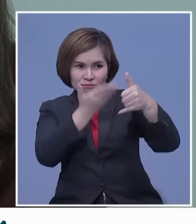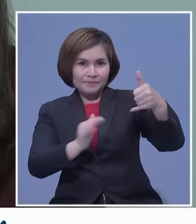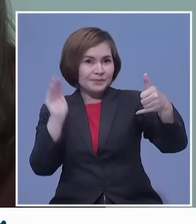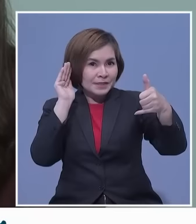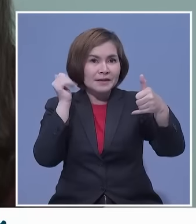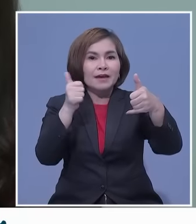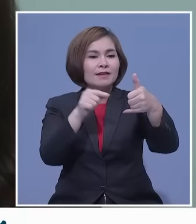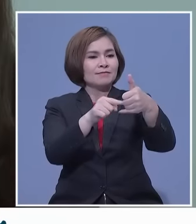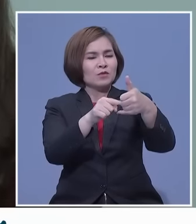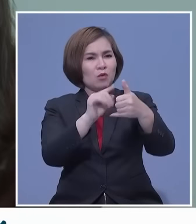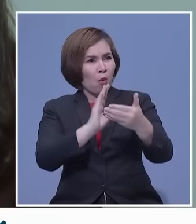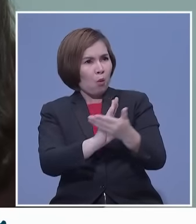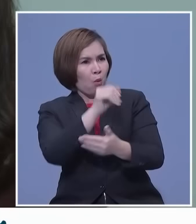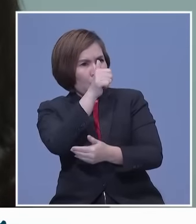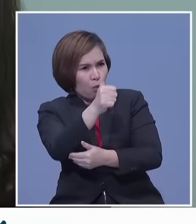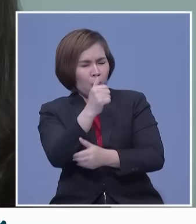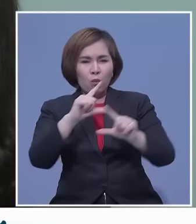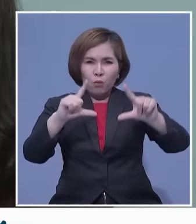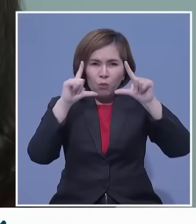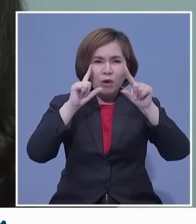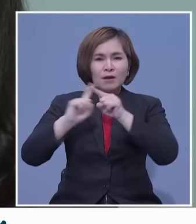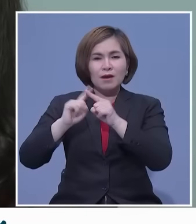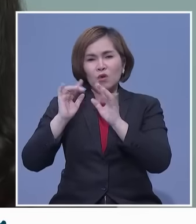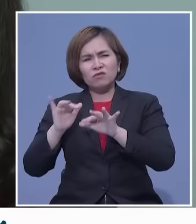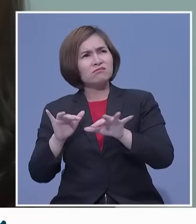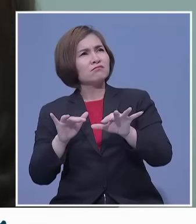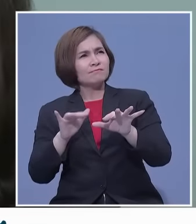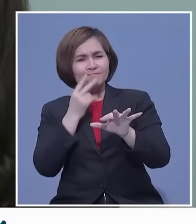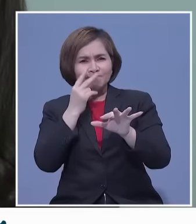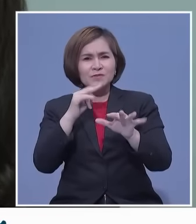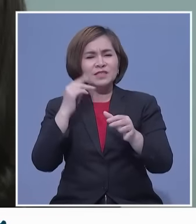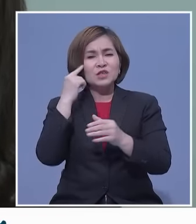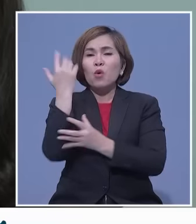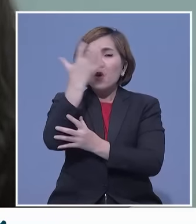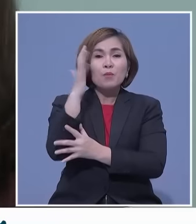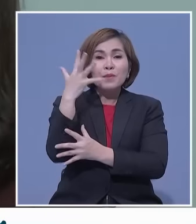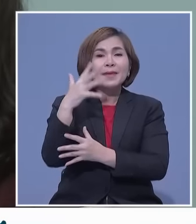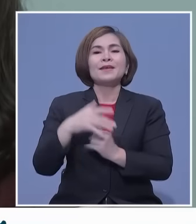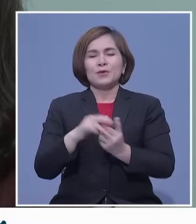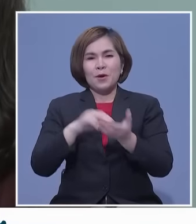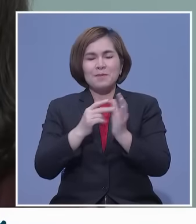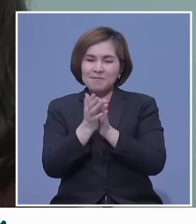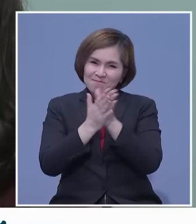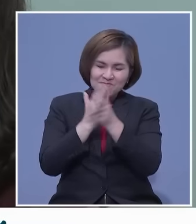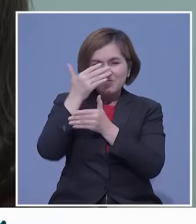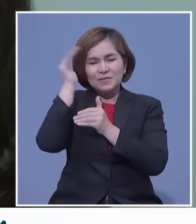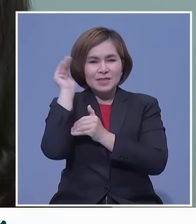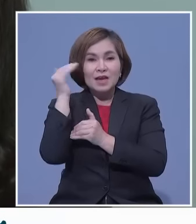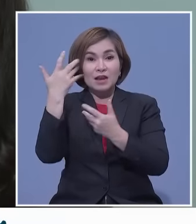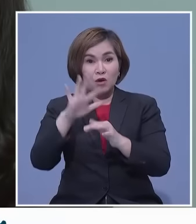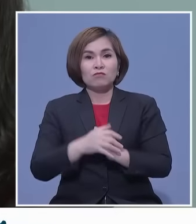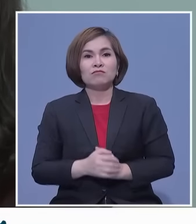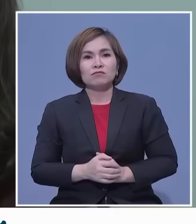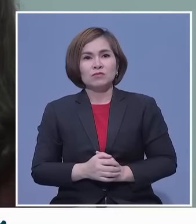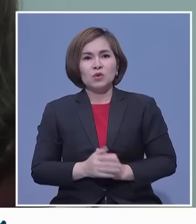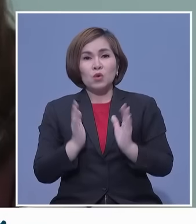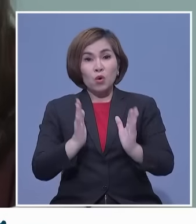ใช้คนที่มีความสำเร็จใช้คนที่มีชื่อเสียงใช้คนที่ไม่น่าจะหลอกใครได้ง่ายๆเพราะคนๆนั้นถูกอนุมัติ